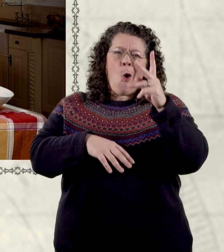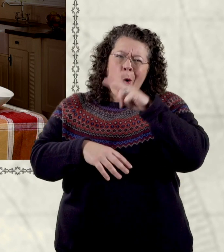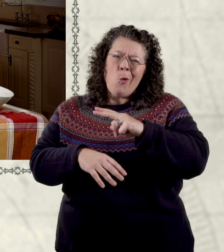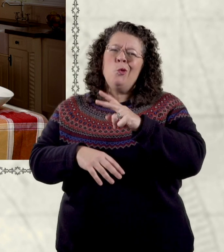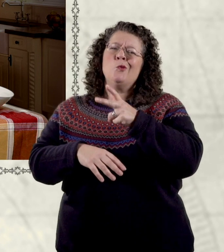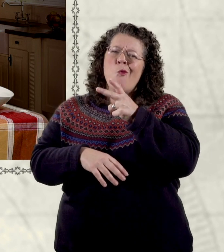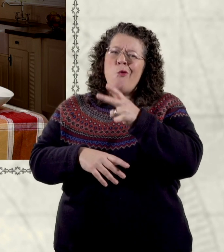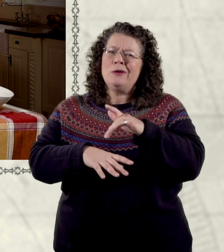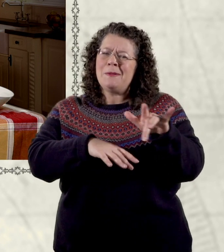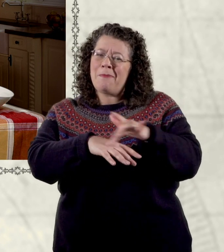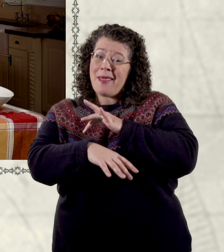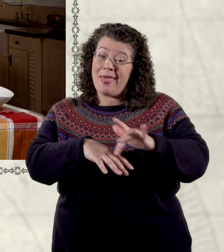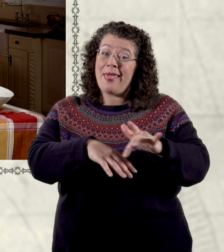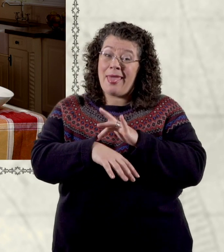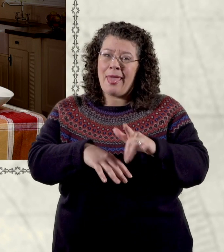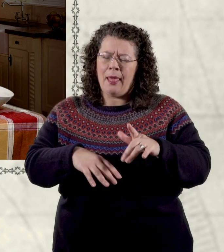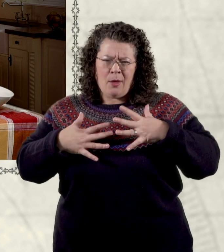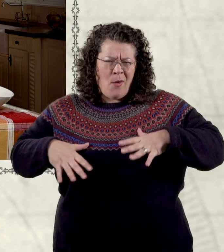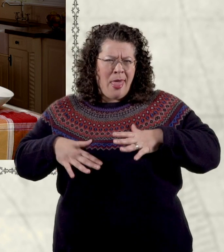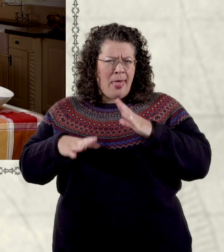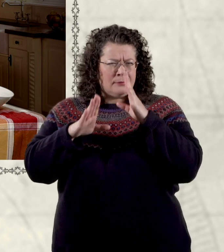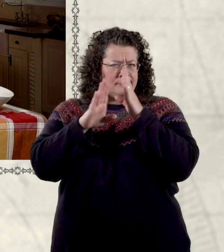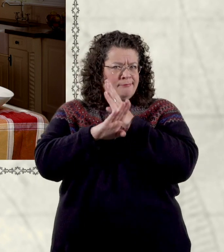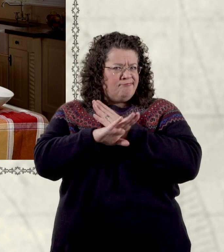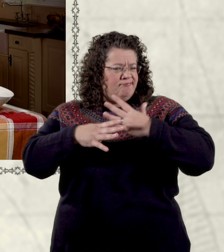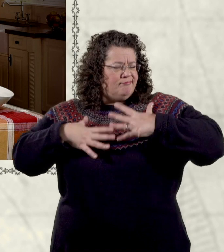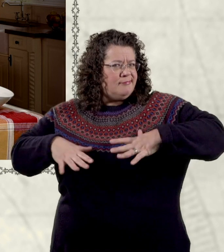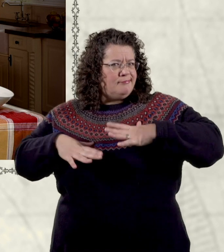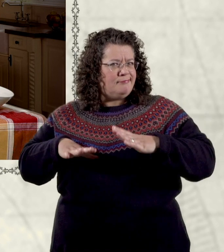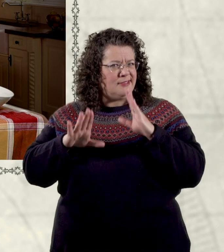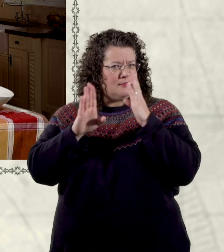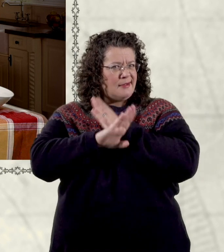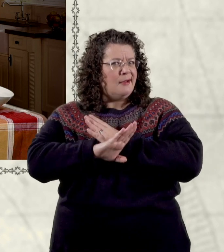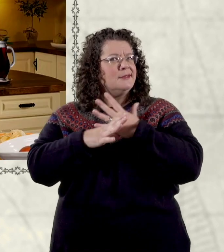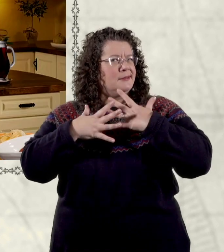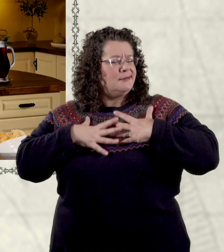geffyl. Bydden nhw'n gwisgo masgiau ac yn cuddio'u hunain mewn gwisgoedd gwahanol.